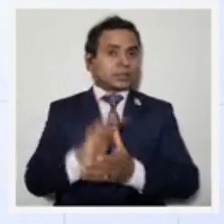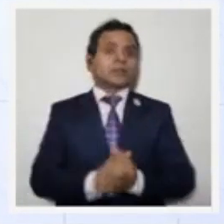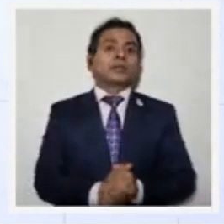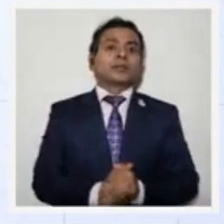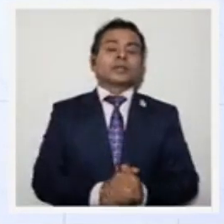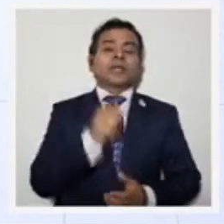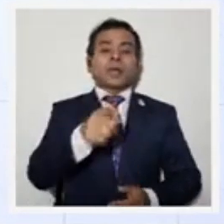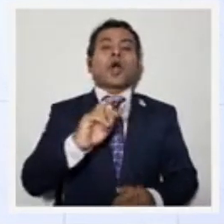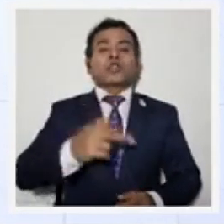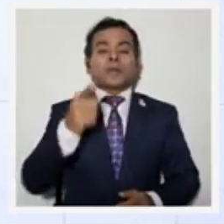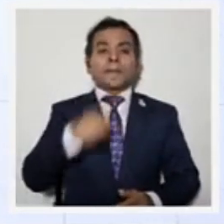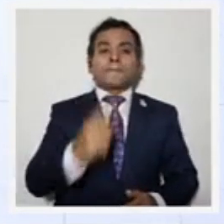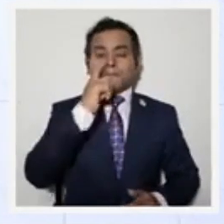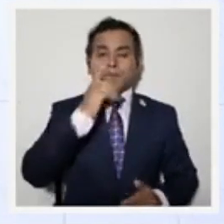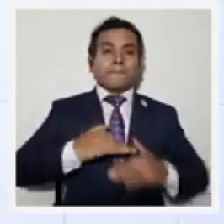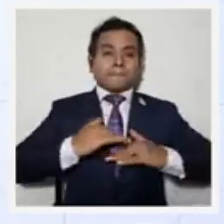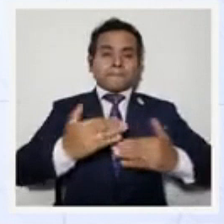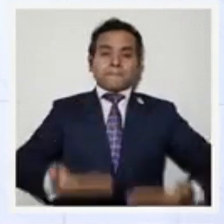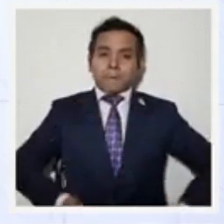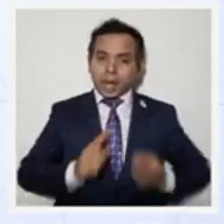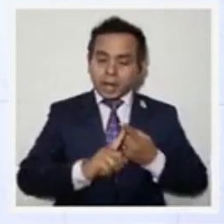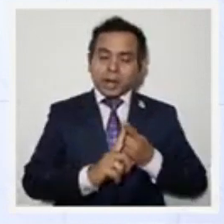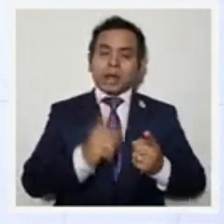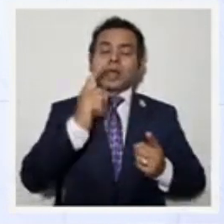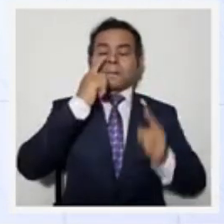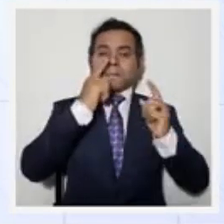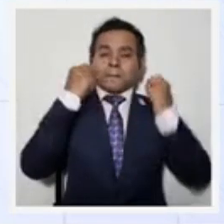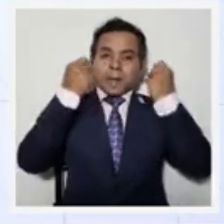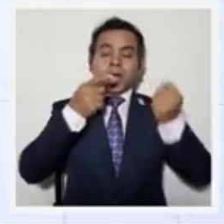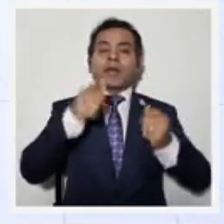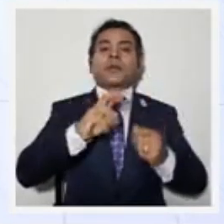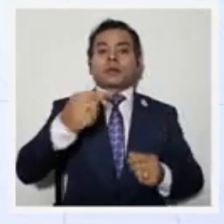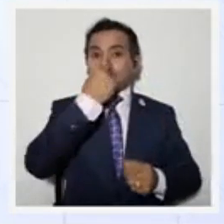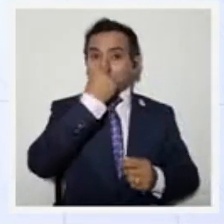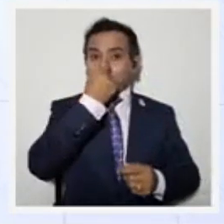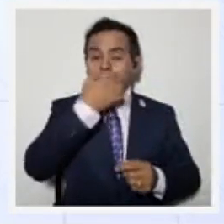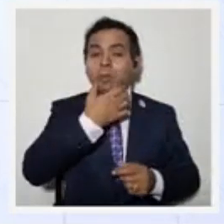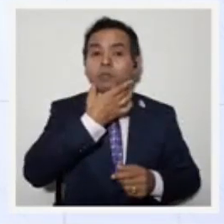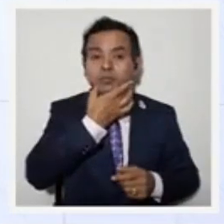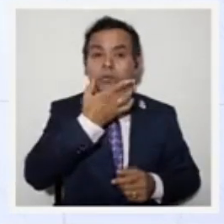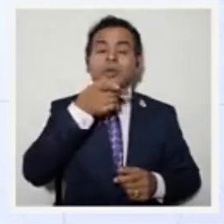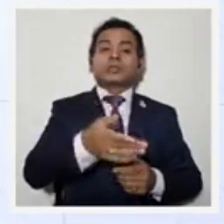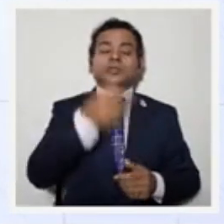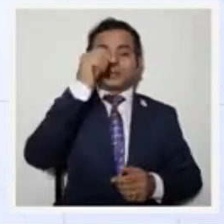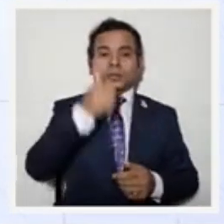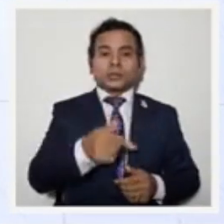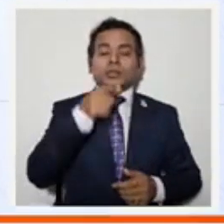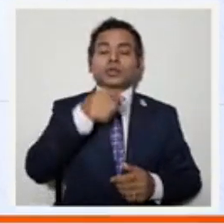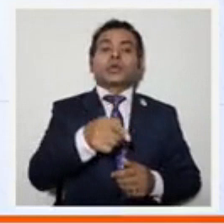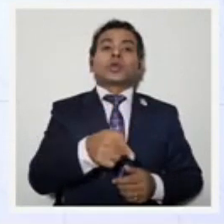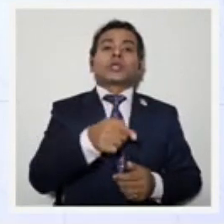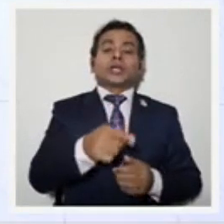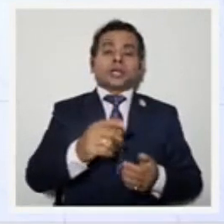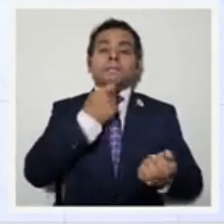জন্য সংক্রমণ প্রতিরোধ ও নিয়ন্ত্রণের নির্দেশনা দেওয়া আছে। বিশেষভাবে উল্লেখ্য গর্ভবতী মা, শিশু